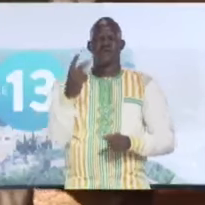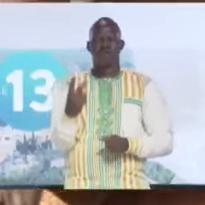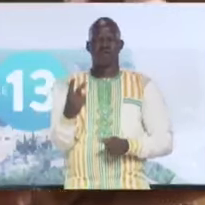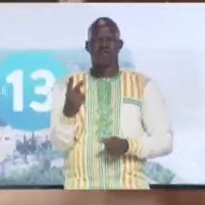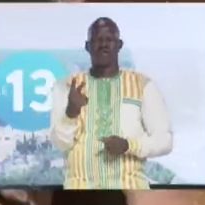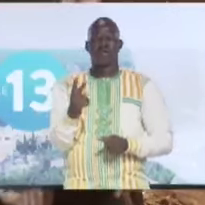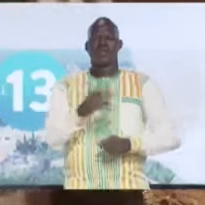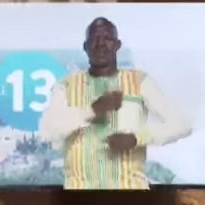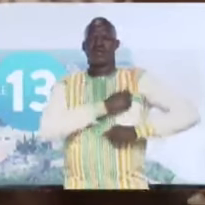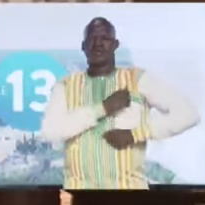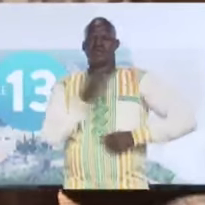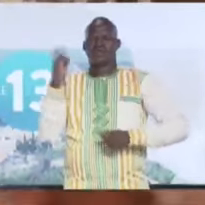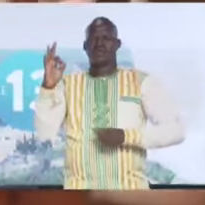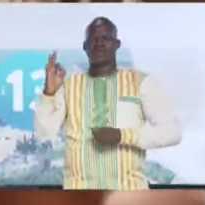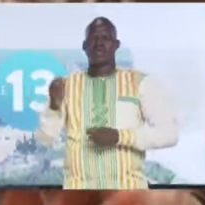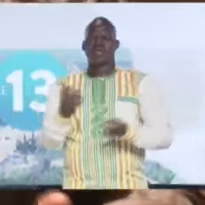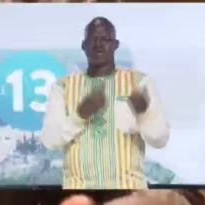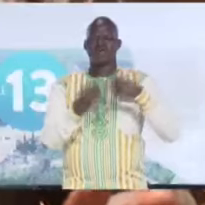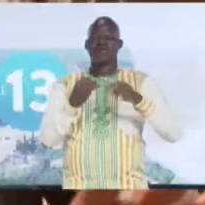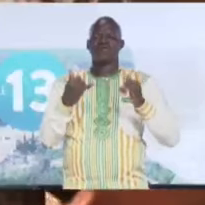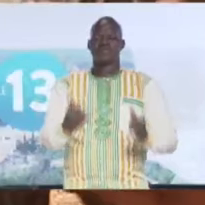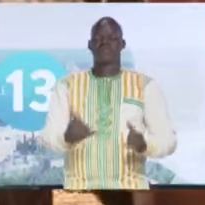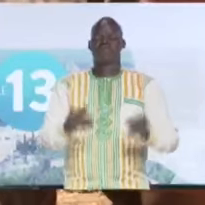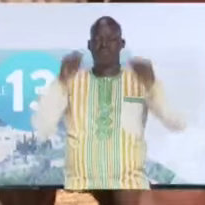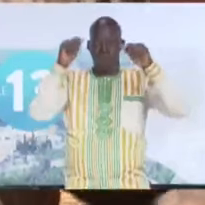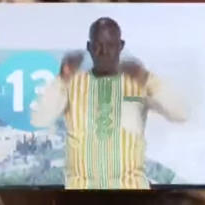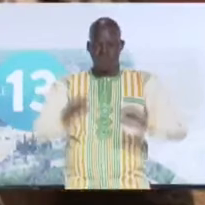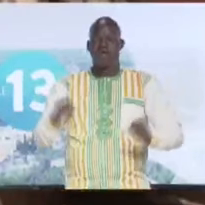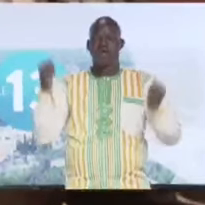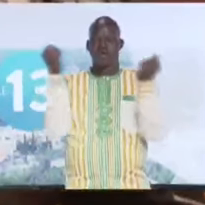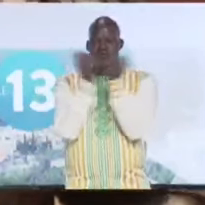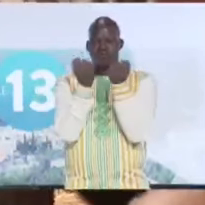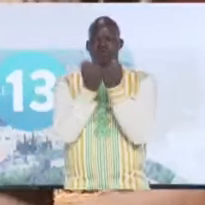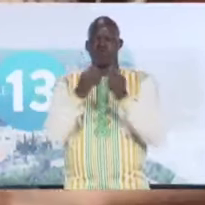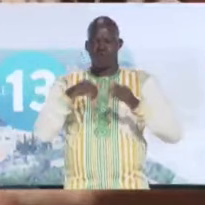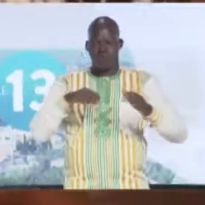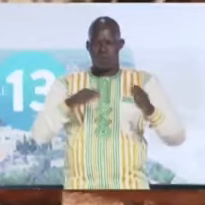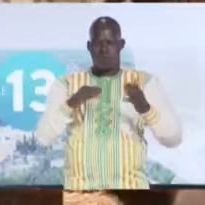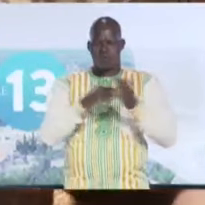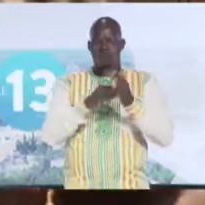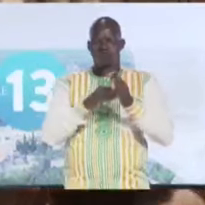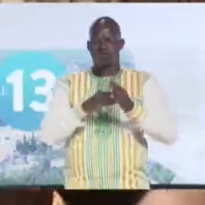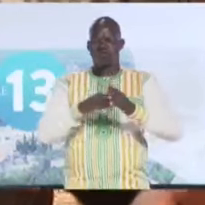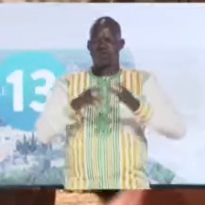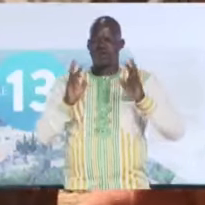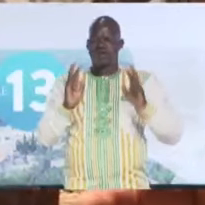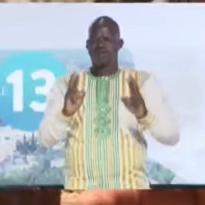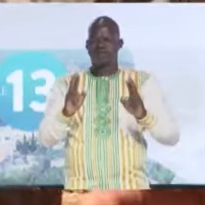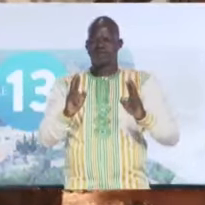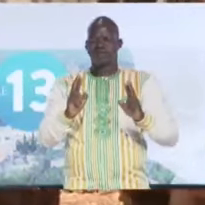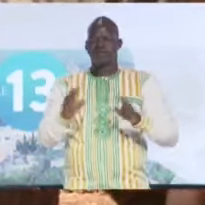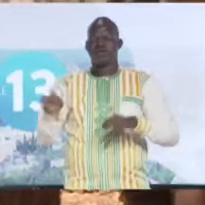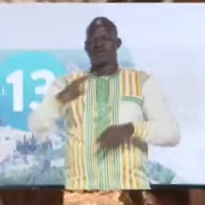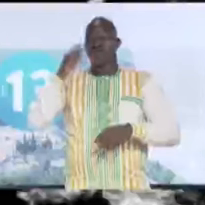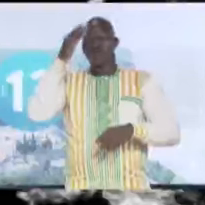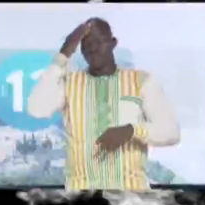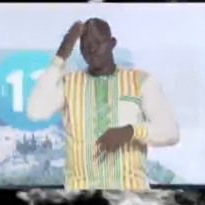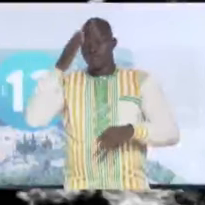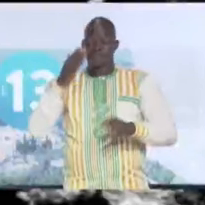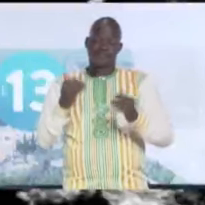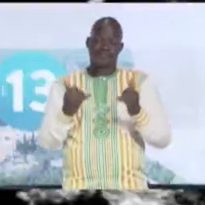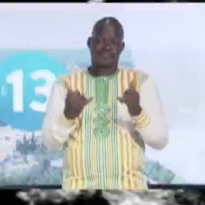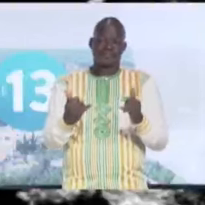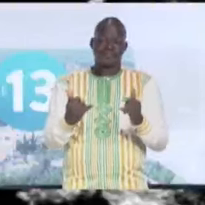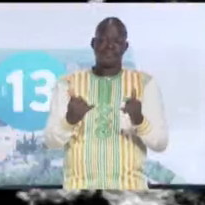l'armée française s'est déportée ici pour pouvoir lutter contre les résistants. Vous savez que les pays de la zone du rameau